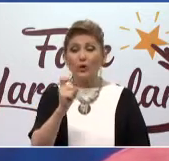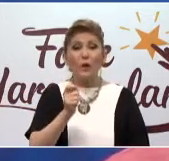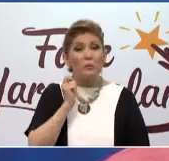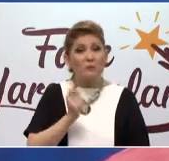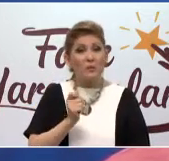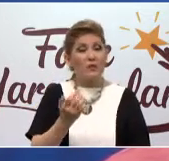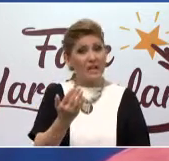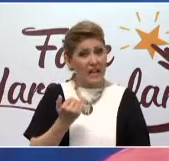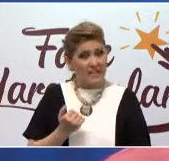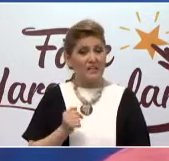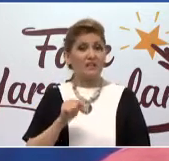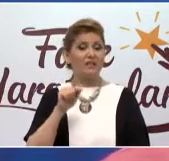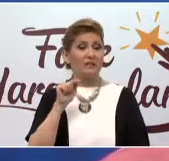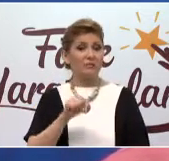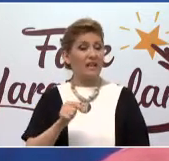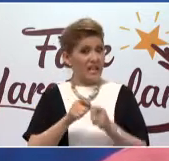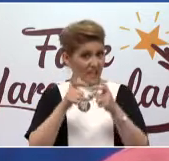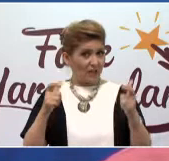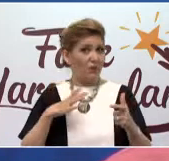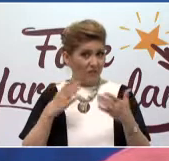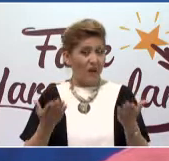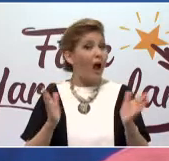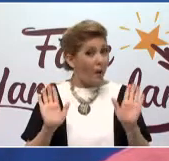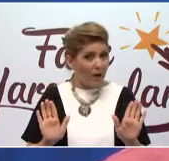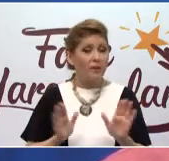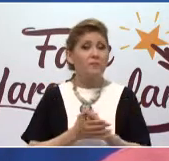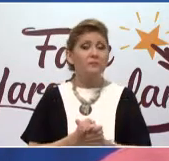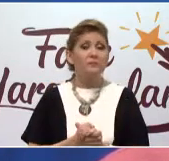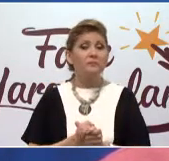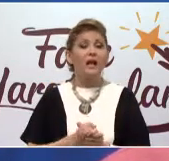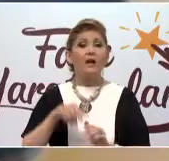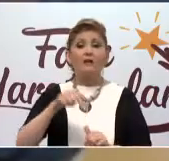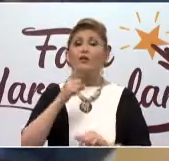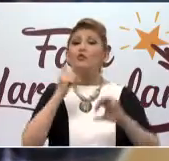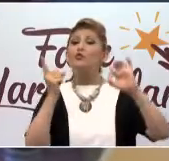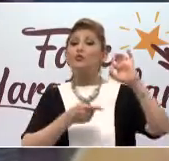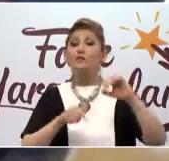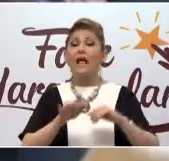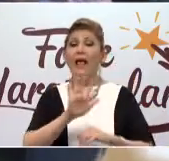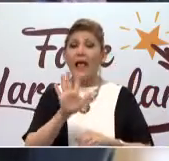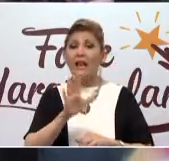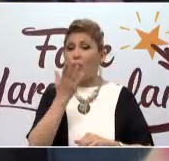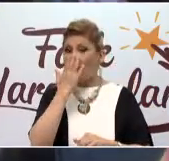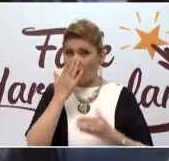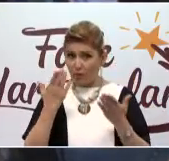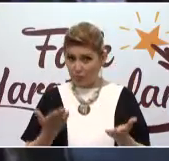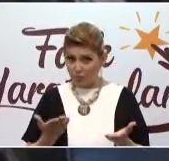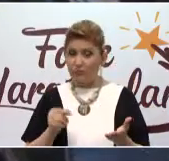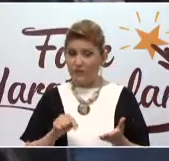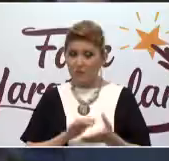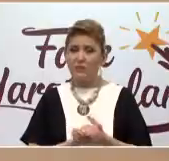hale gelecek ve böyle bir gelişme var aslında şu an, ama şu an %50'lerde okullaşma oranı. Bu